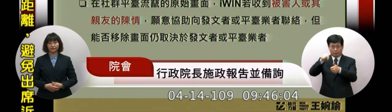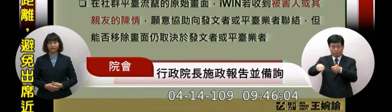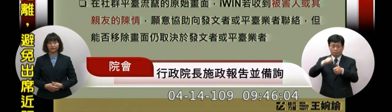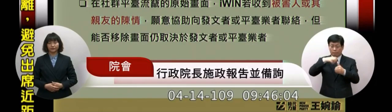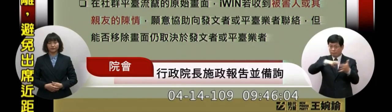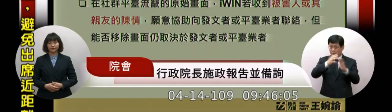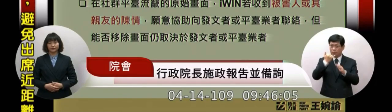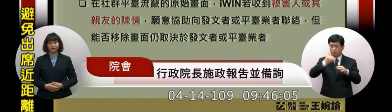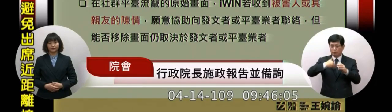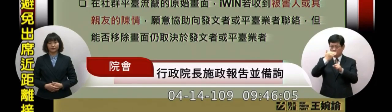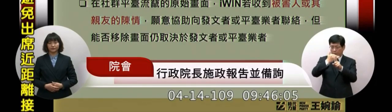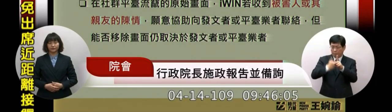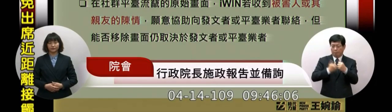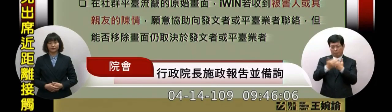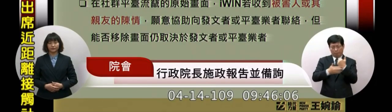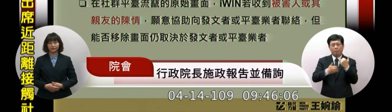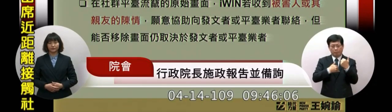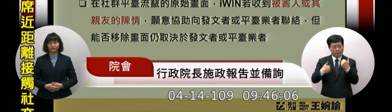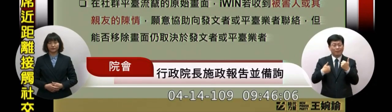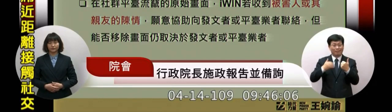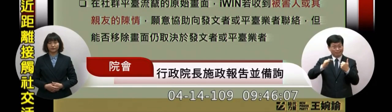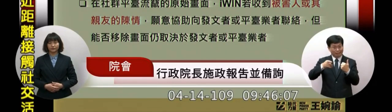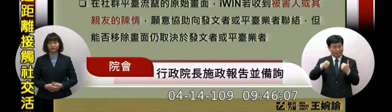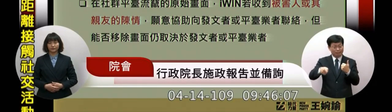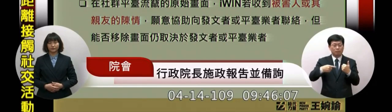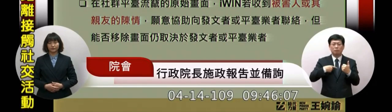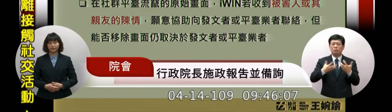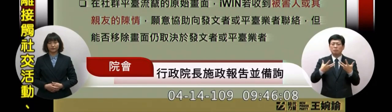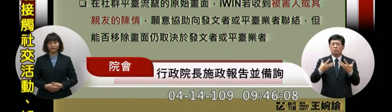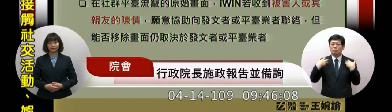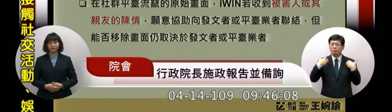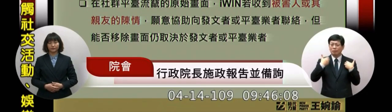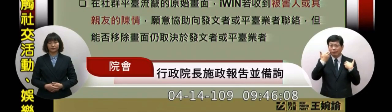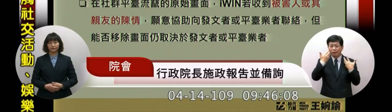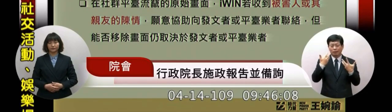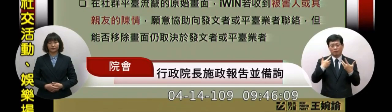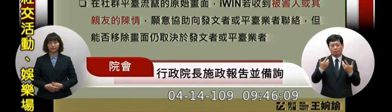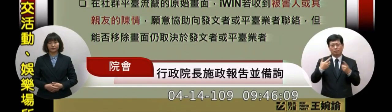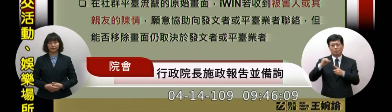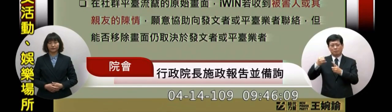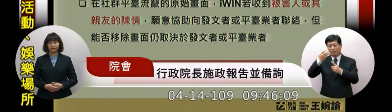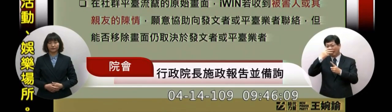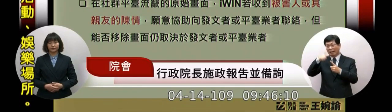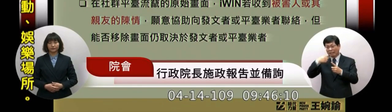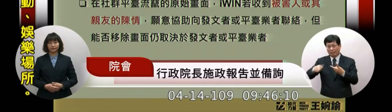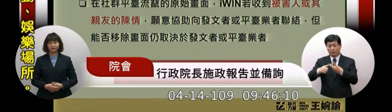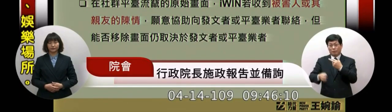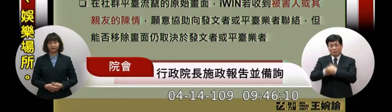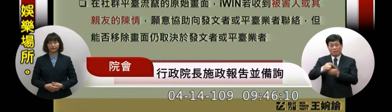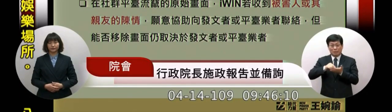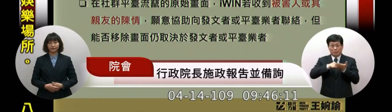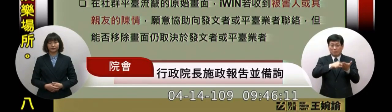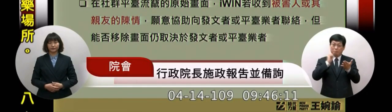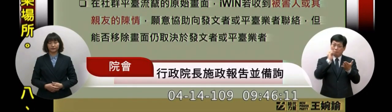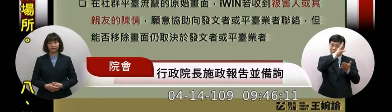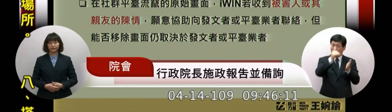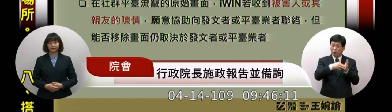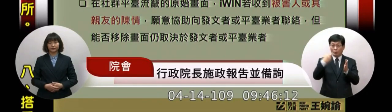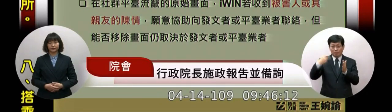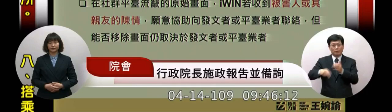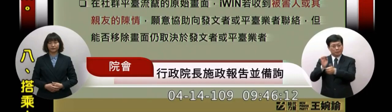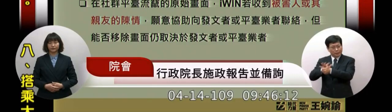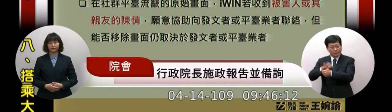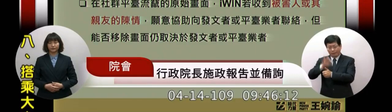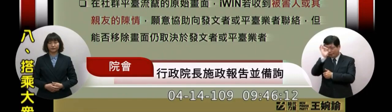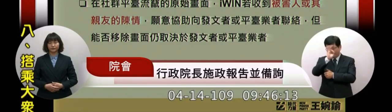健康的内容采取分级保护的措施，但是这个部分的处理则会是被害人或其亲友陈情之后，协助来